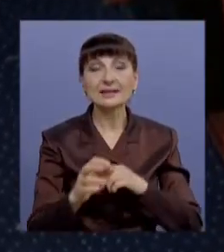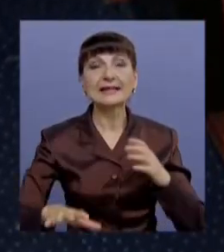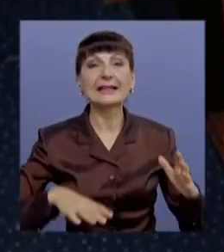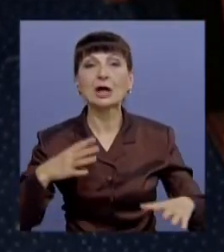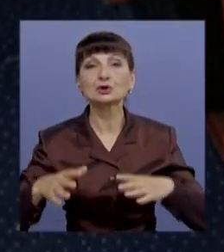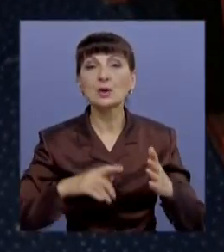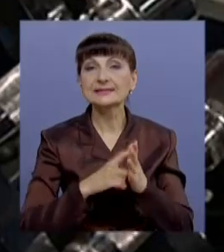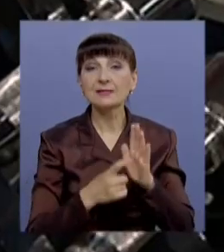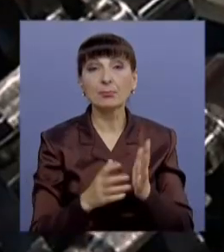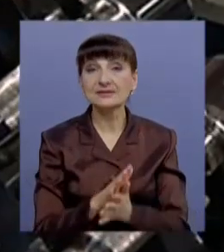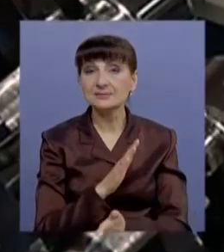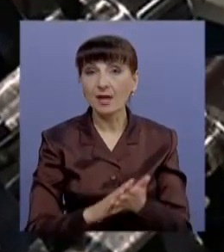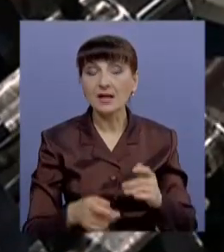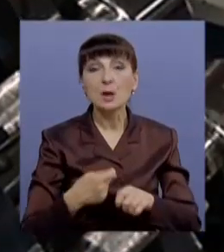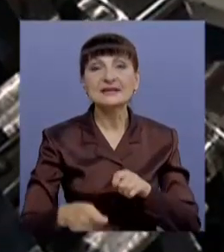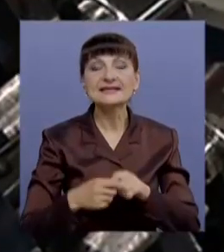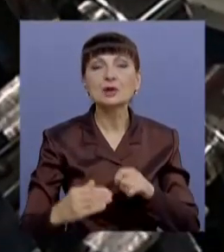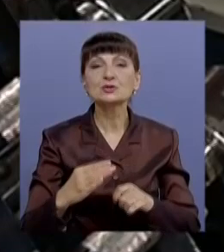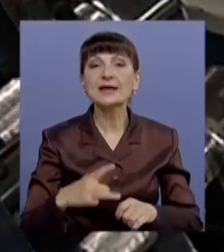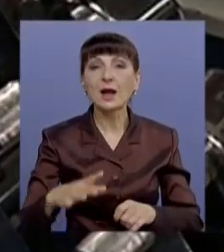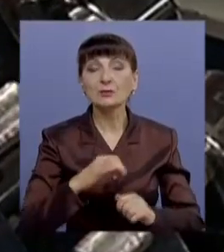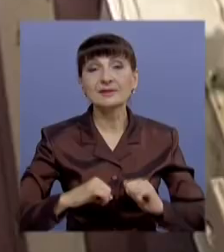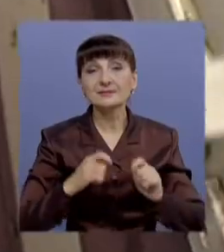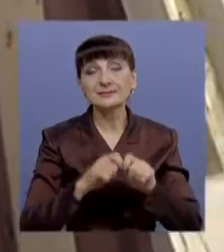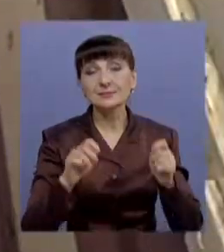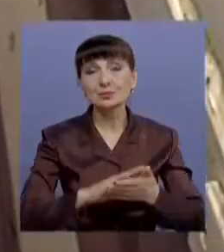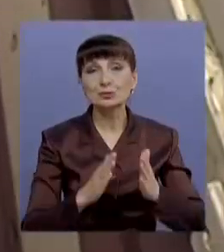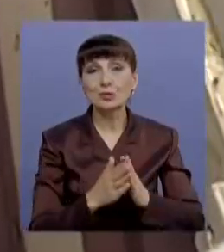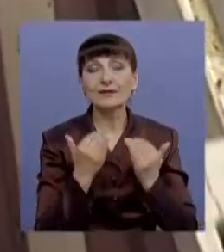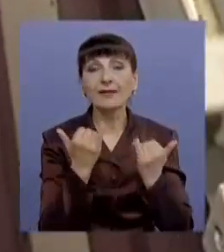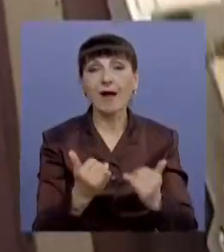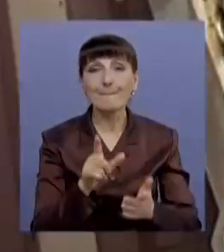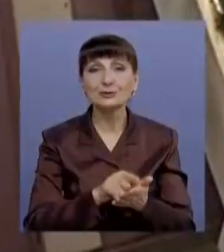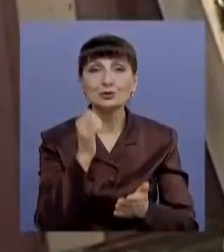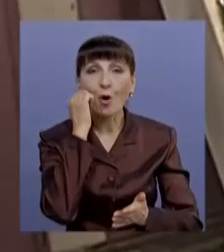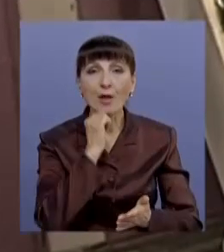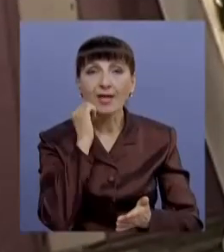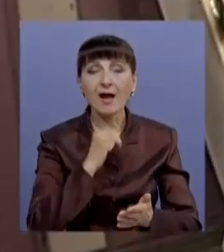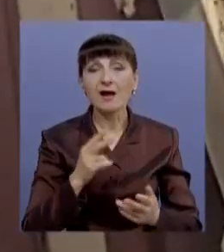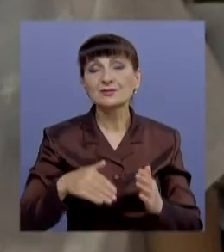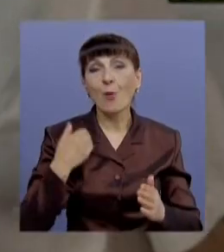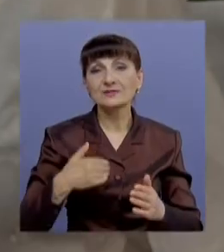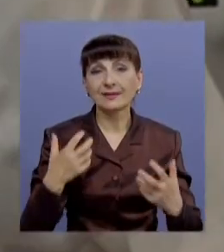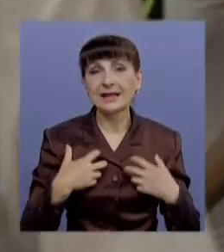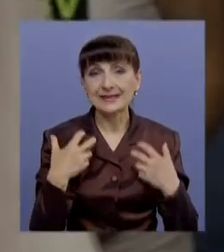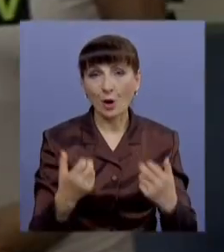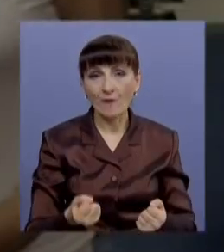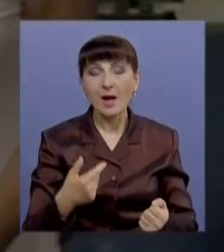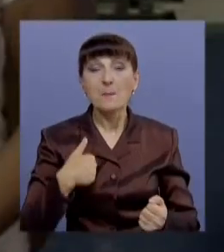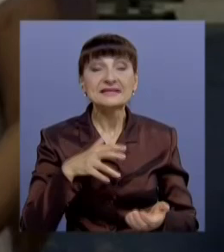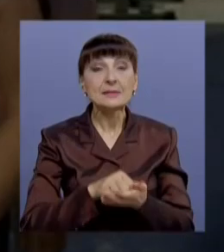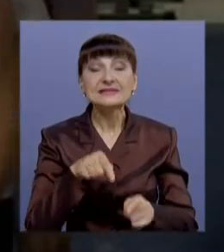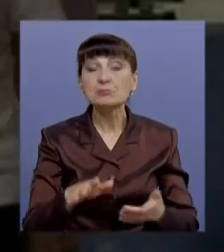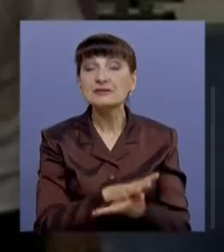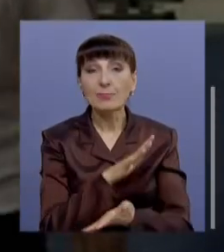зал бесплатно. Меценаты Жетысусского района постарались создать условия для досуга пенсионеров с пользой для здоровья. Мы занимаемся здесь